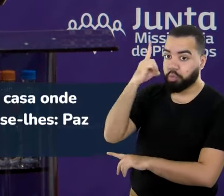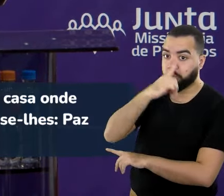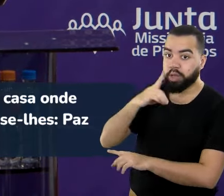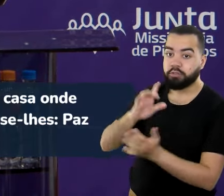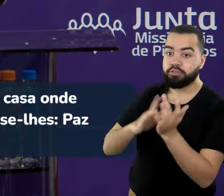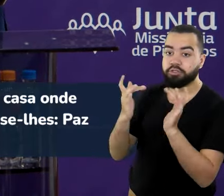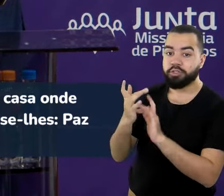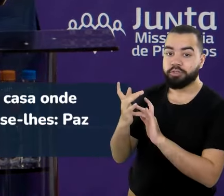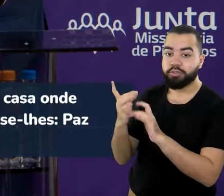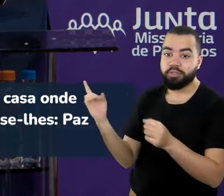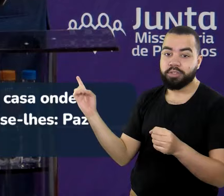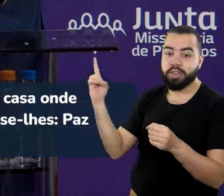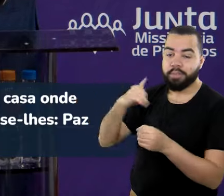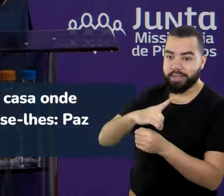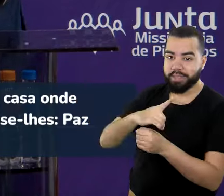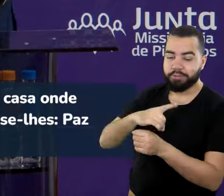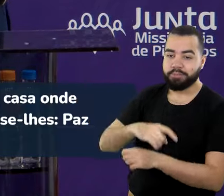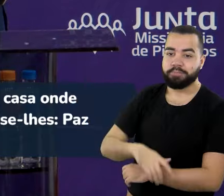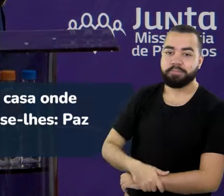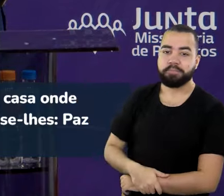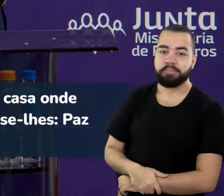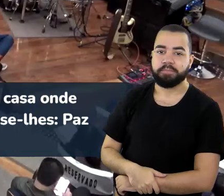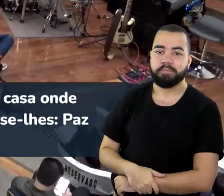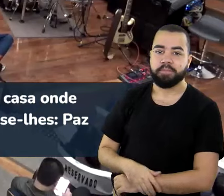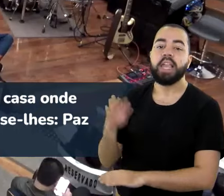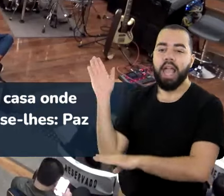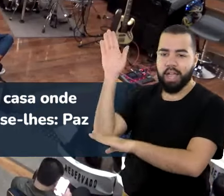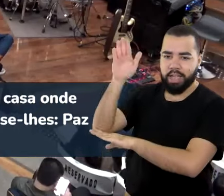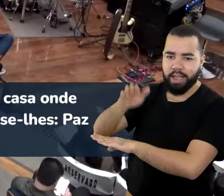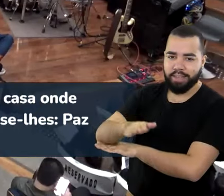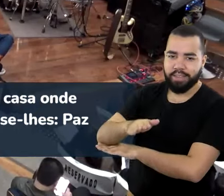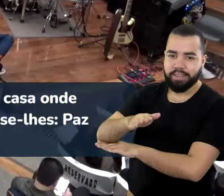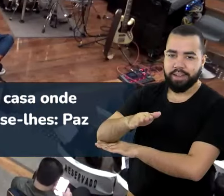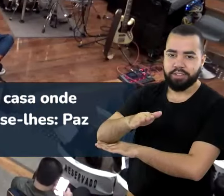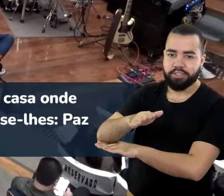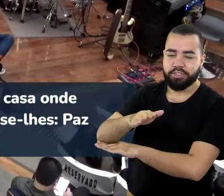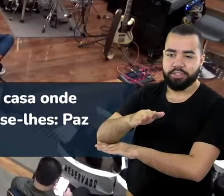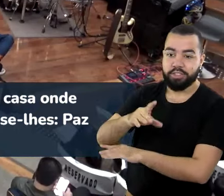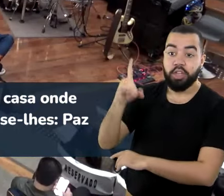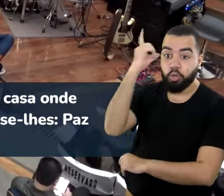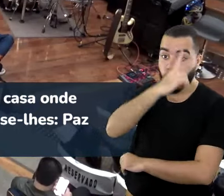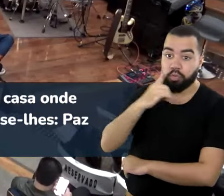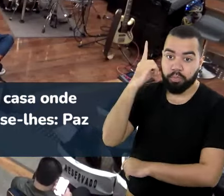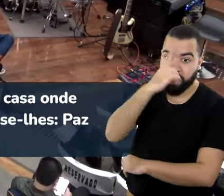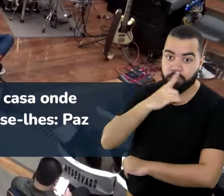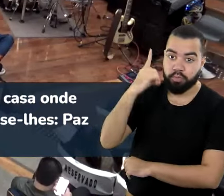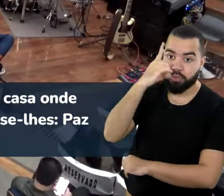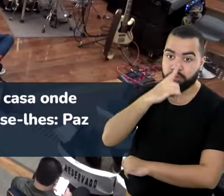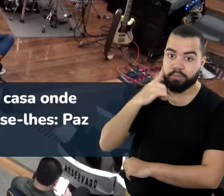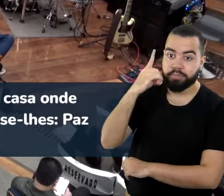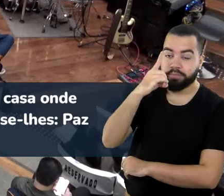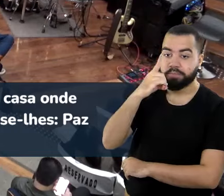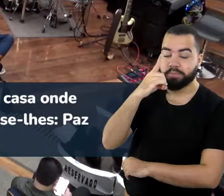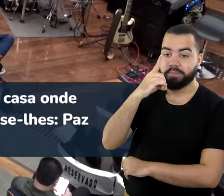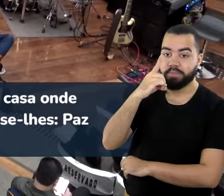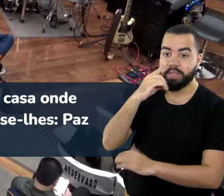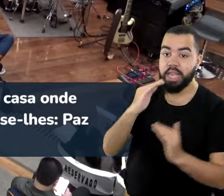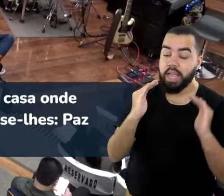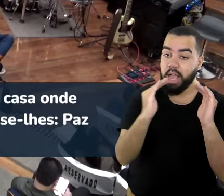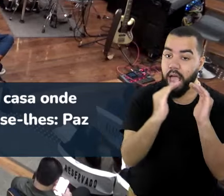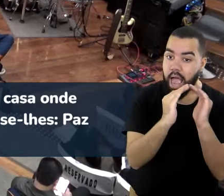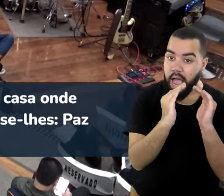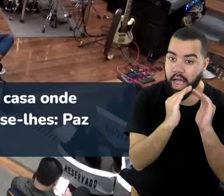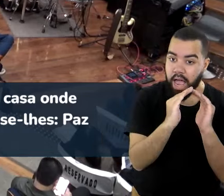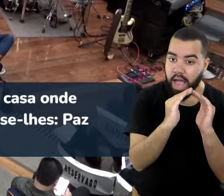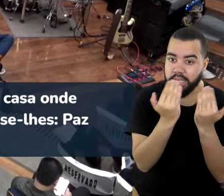있을지어다. Leiamos junto, 1, 2, 3 e. Ao cair da tarde, naquele dia, o primeiro da